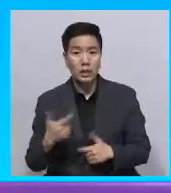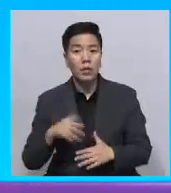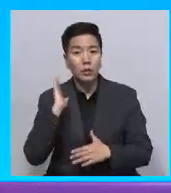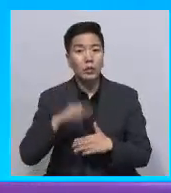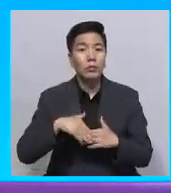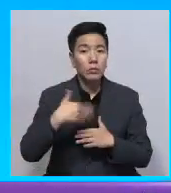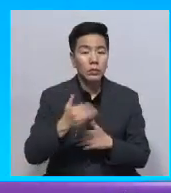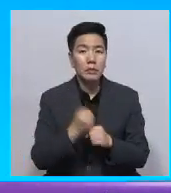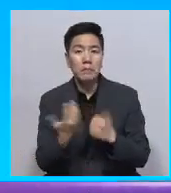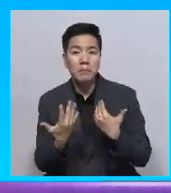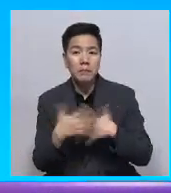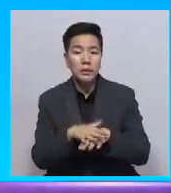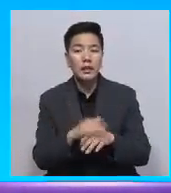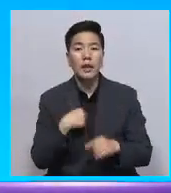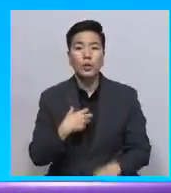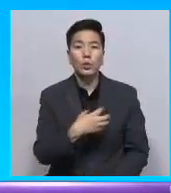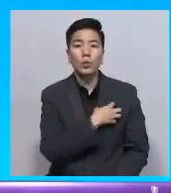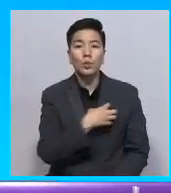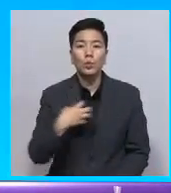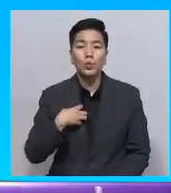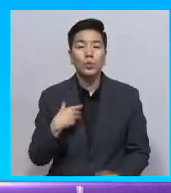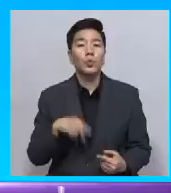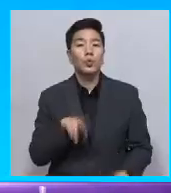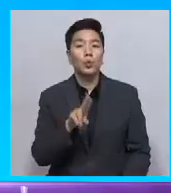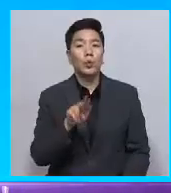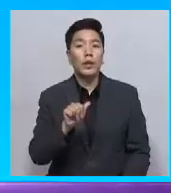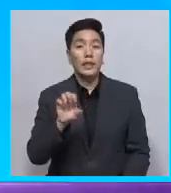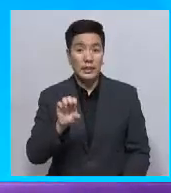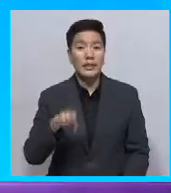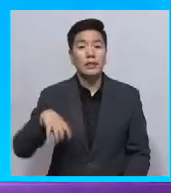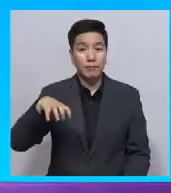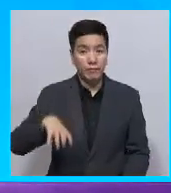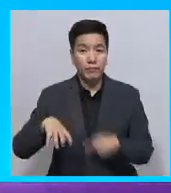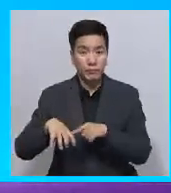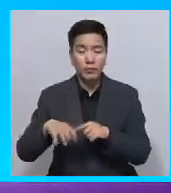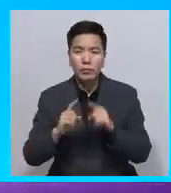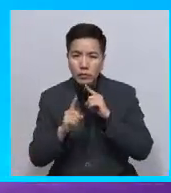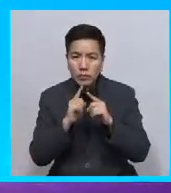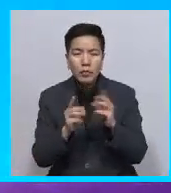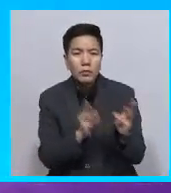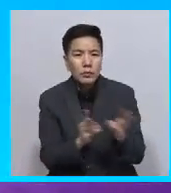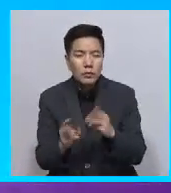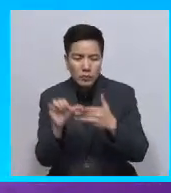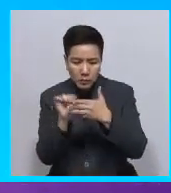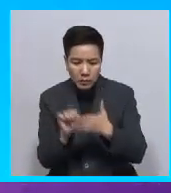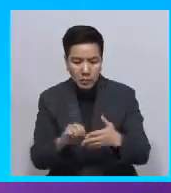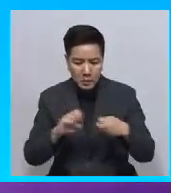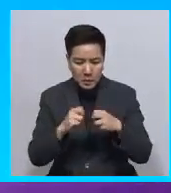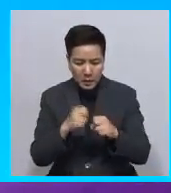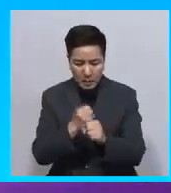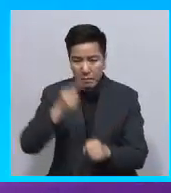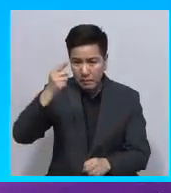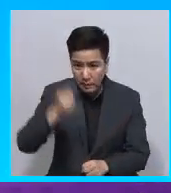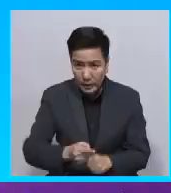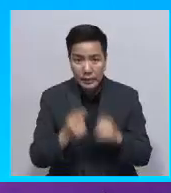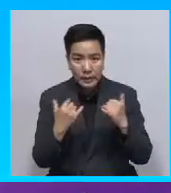ยหลังจากนี้ค่ะก็จะประสานกับเอกอัครราชทูตสหรัฐอาหรับเอมิเรตส์ประจำประเทศไทยหารือถึงแนวทางการแก้ปัญหาอย่างเป็นท